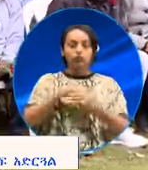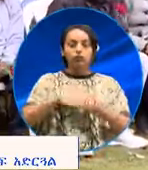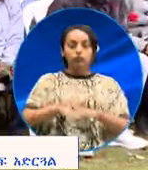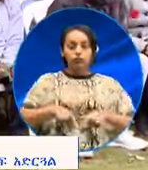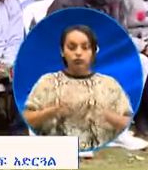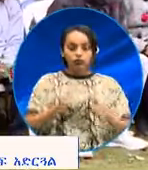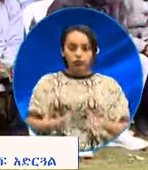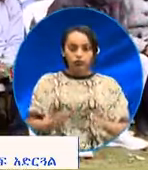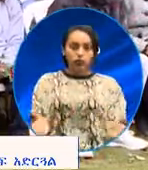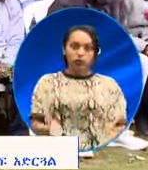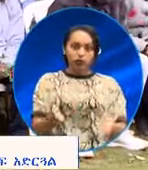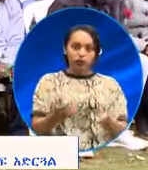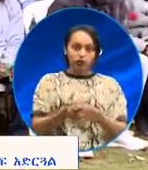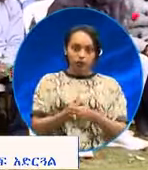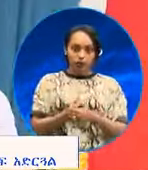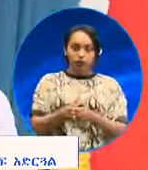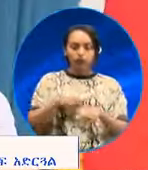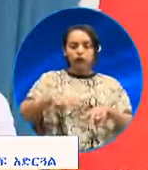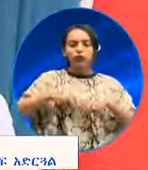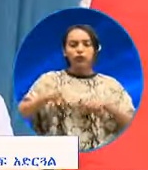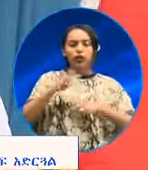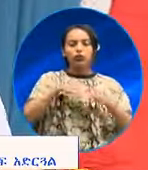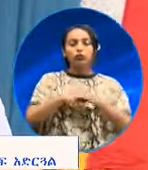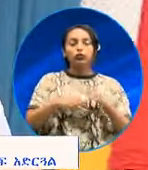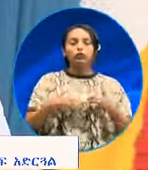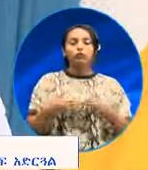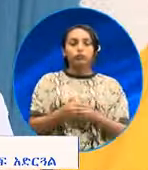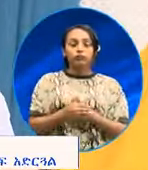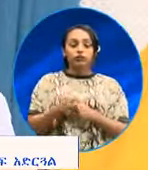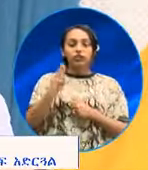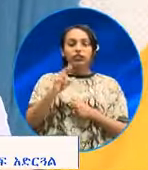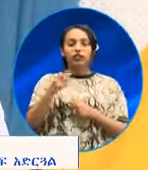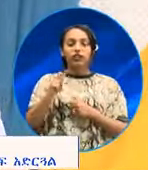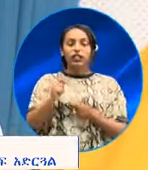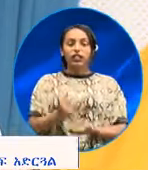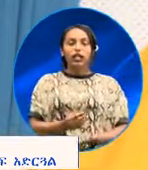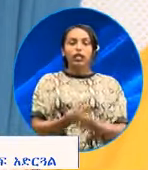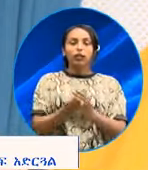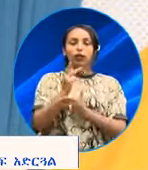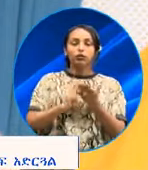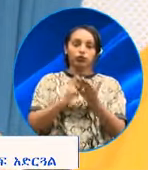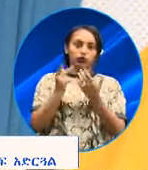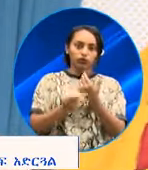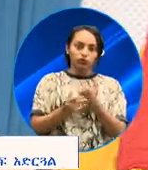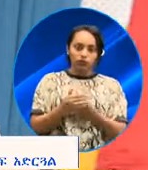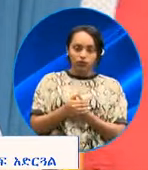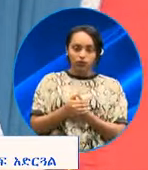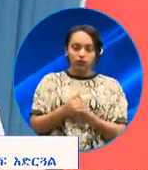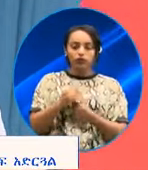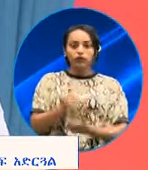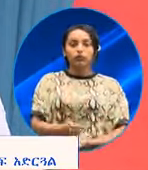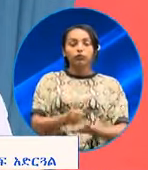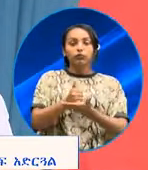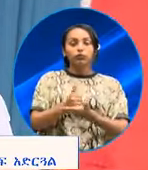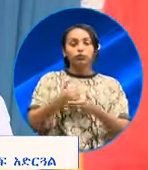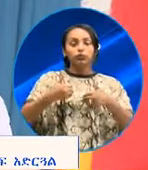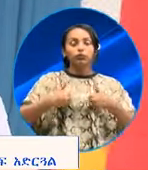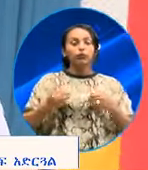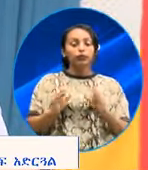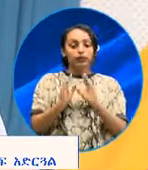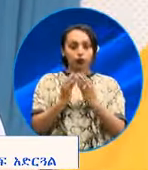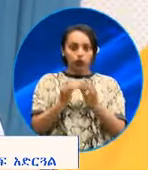አደርን ለማበረታታት የከፋ ችግር ውስጥ ያሉትን በሴፍቲ ኔት የልማት ፕሮግራም መሰረት እየተረዱ